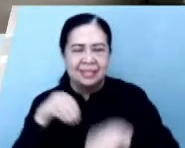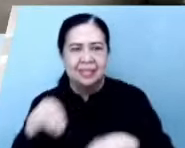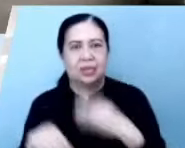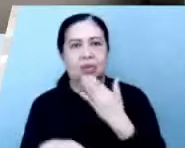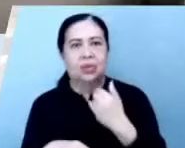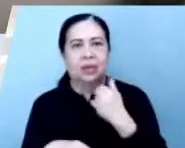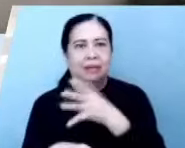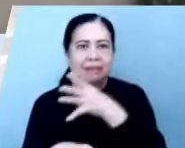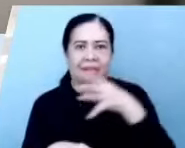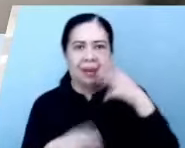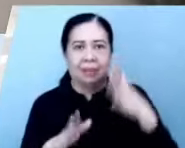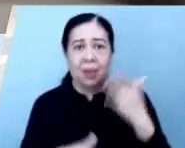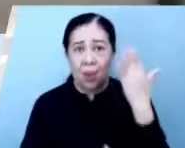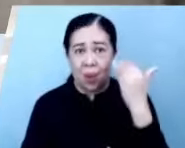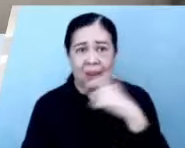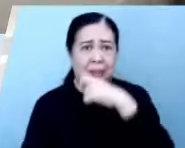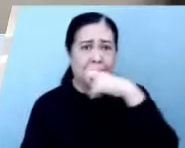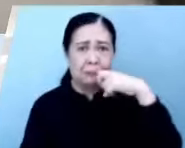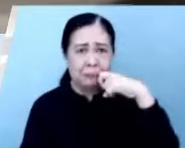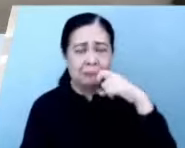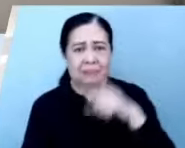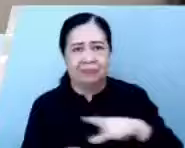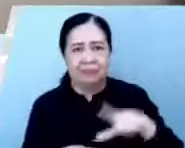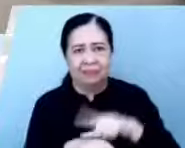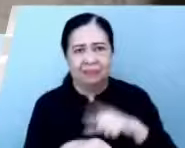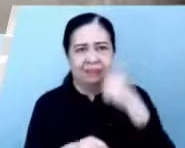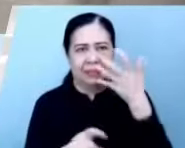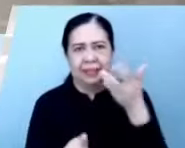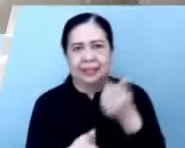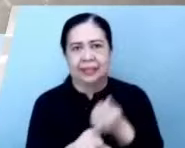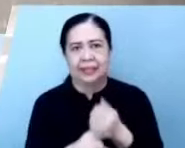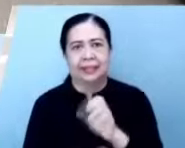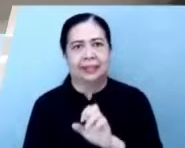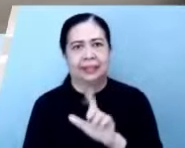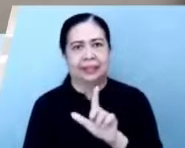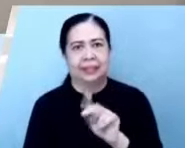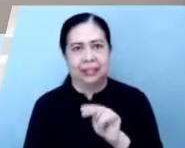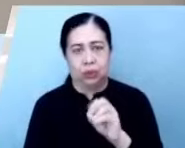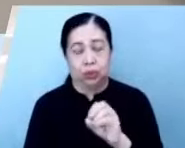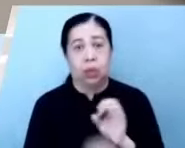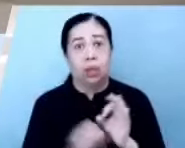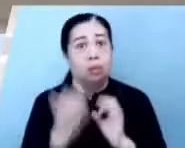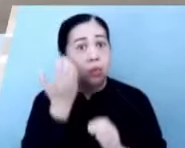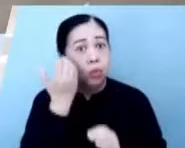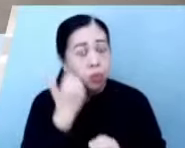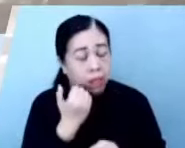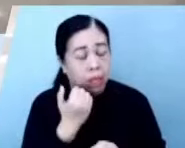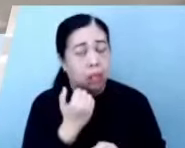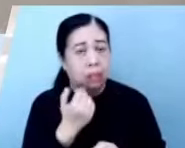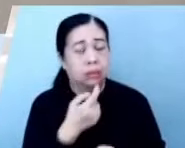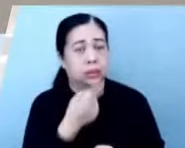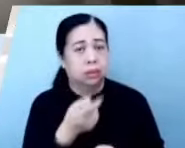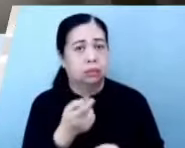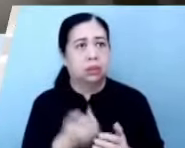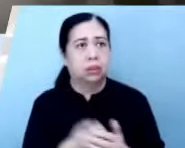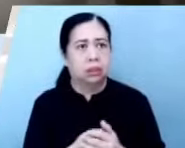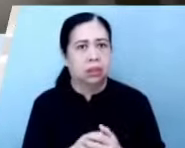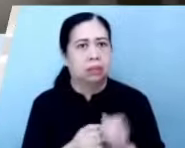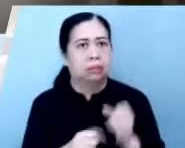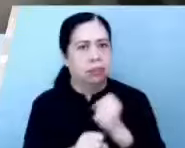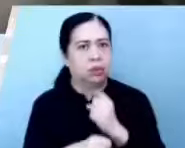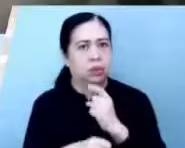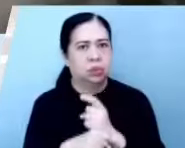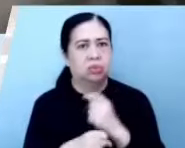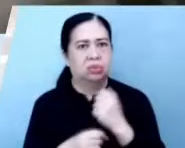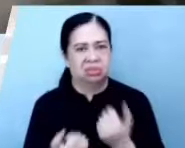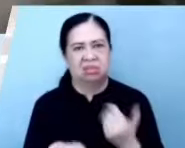pa mga lupa dahil sa epekto ng El Nino. Kung magkukulang man ayon sa mga nagtitinda ng asukal, paniguradong tatabang na naman ang